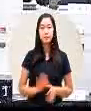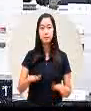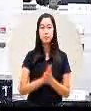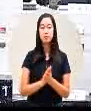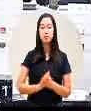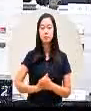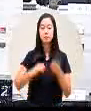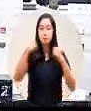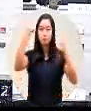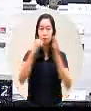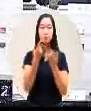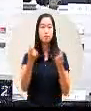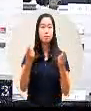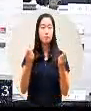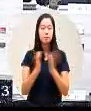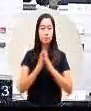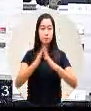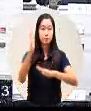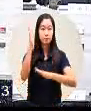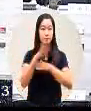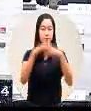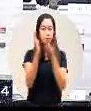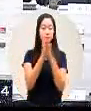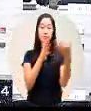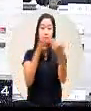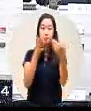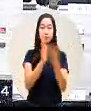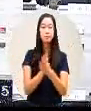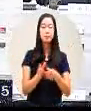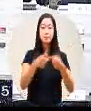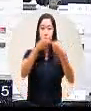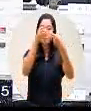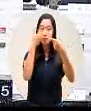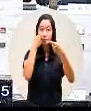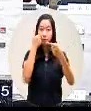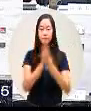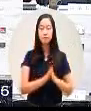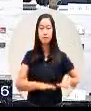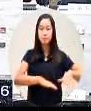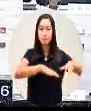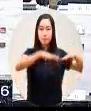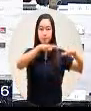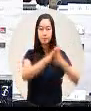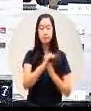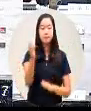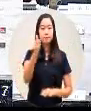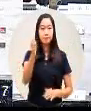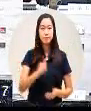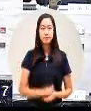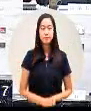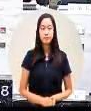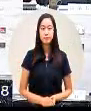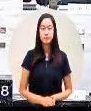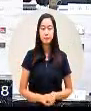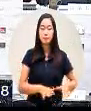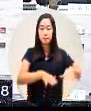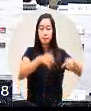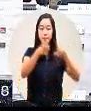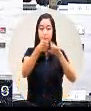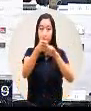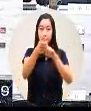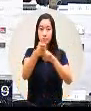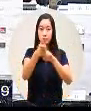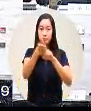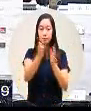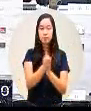上午继续市政总执行哦，啊，第一位是洪平壤议员，啊，在洪平壤议员